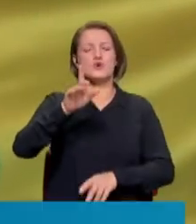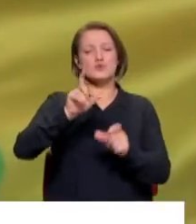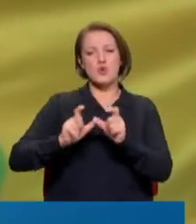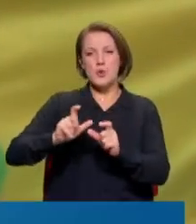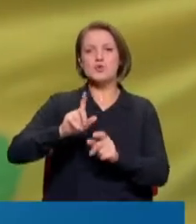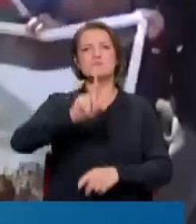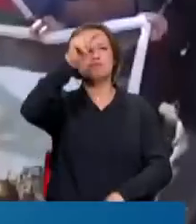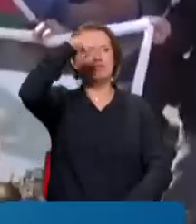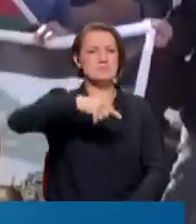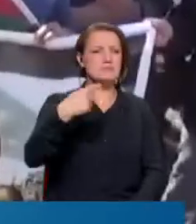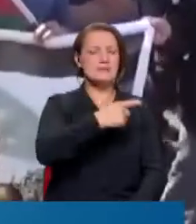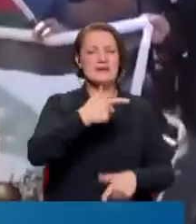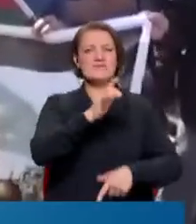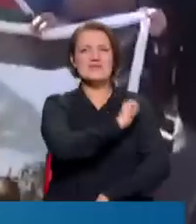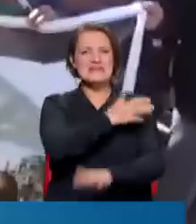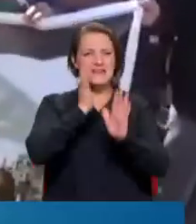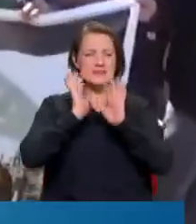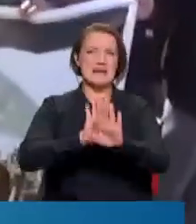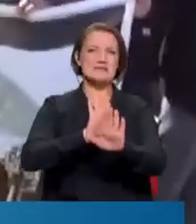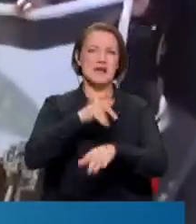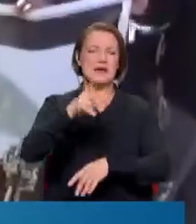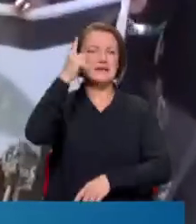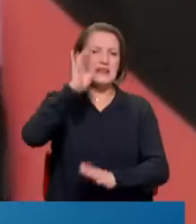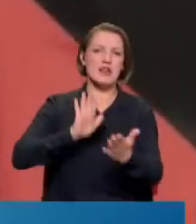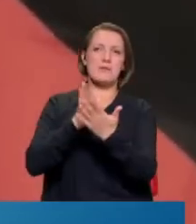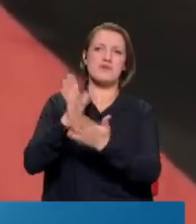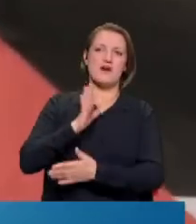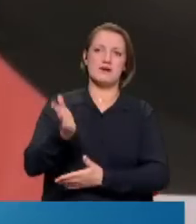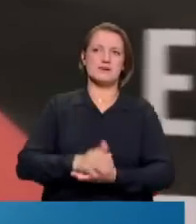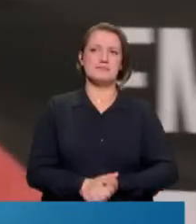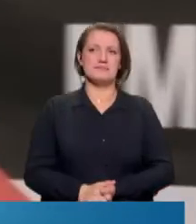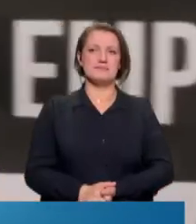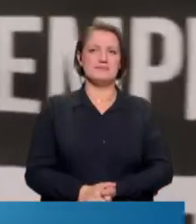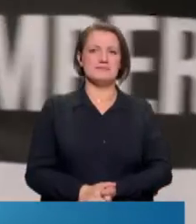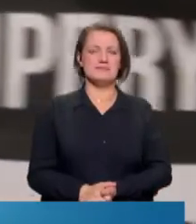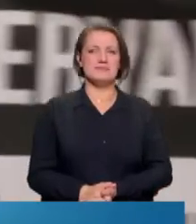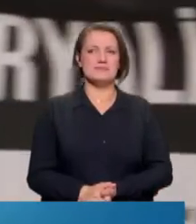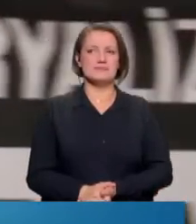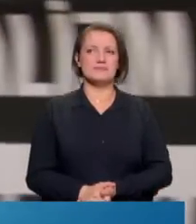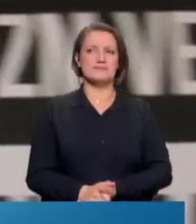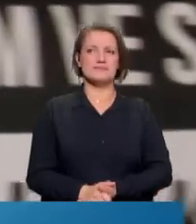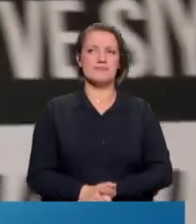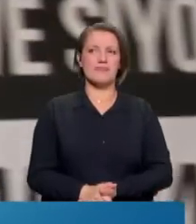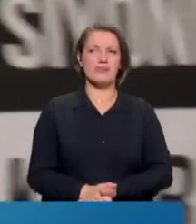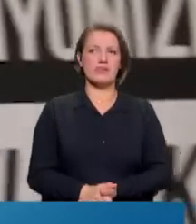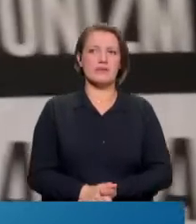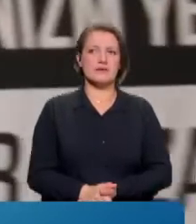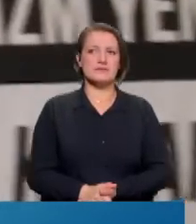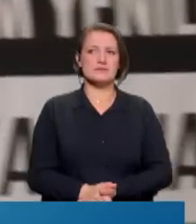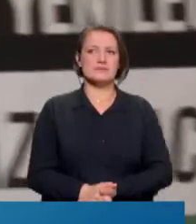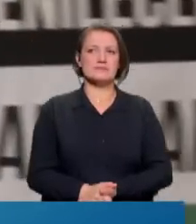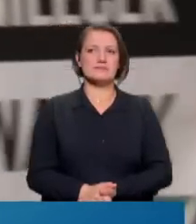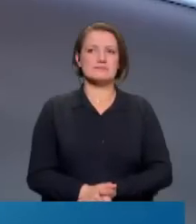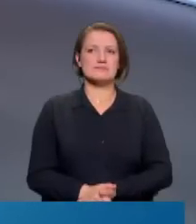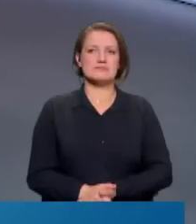batıya kuzeyden güneye Filistin'e destek İsrail'e tepki var Filistin halkı yalnız